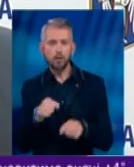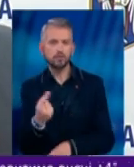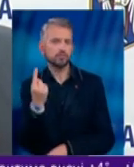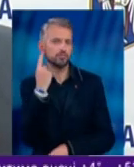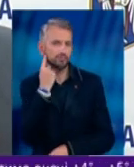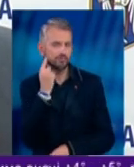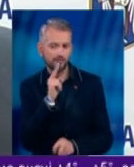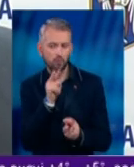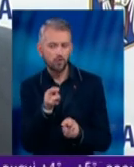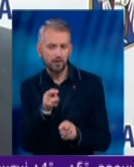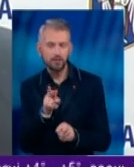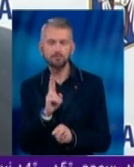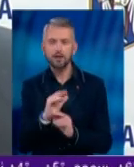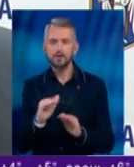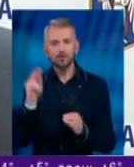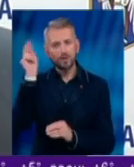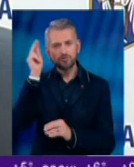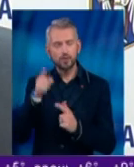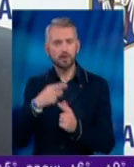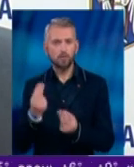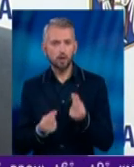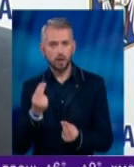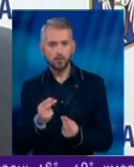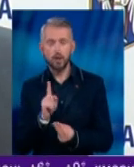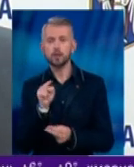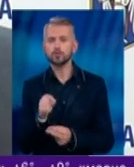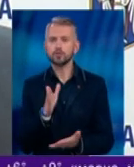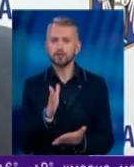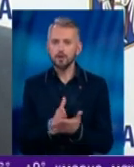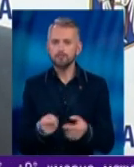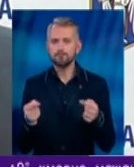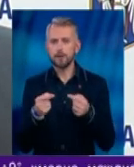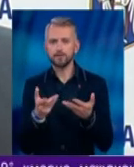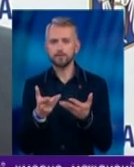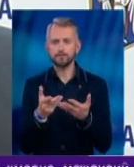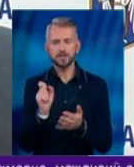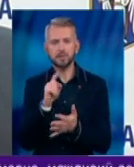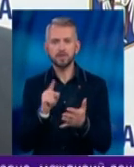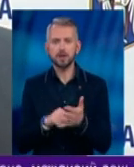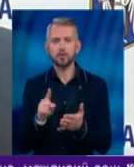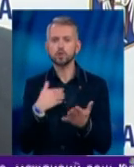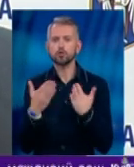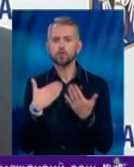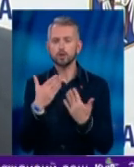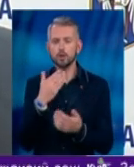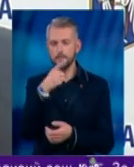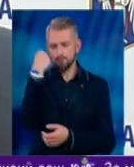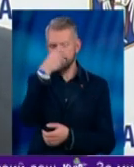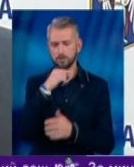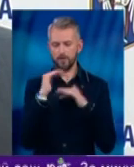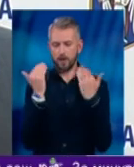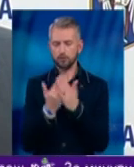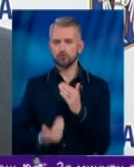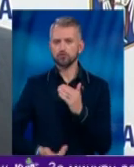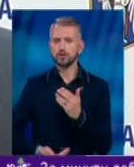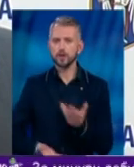можливість спостерігати, як діти навчаються або граються. Але тут є певне запитання, яке стосується приватності життя. Ось